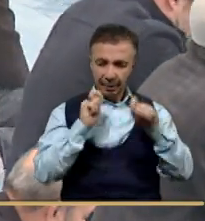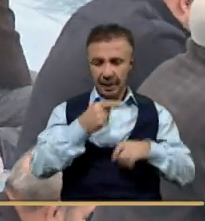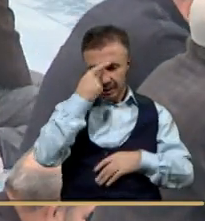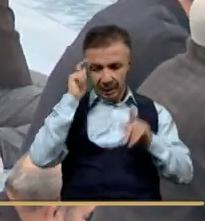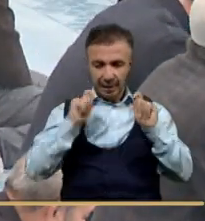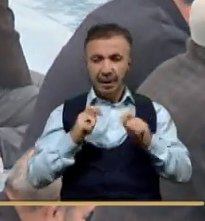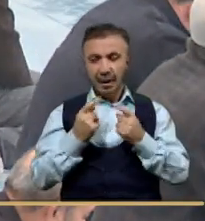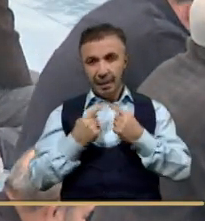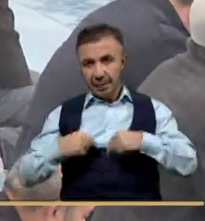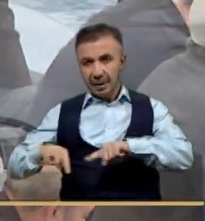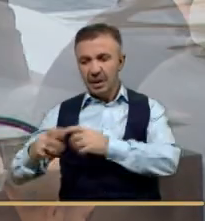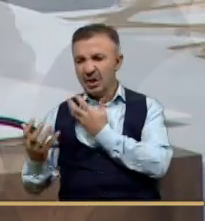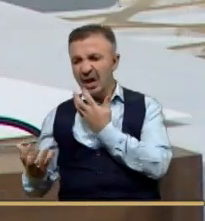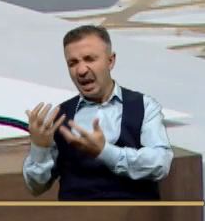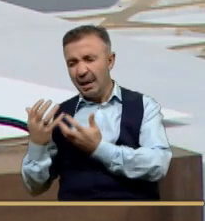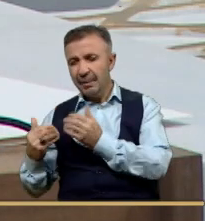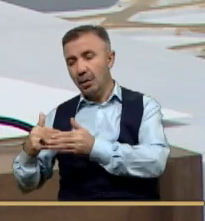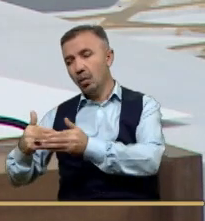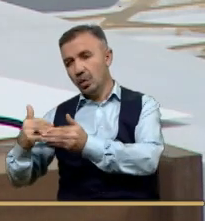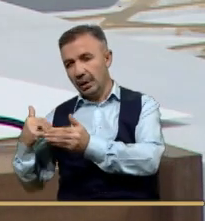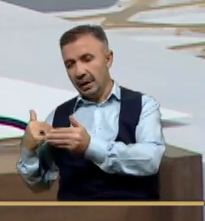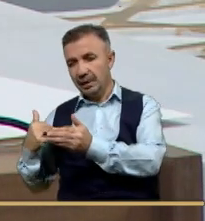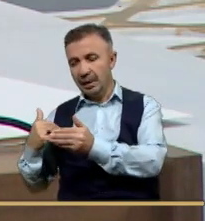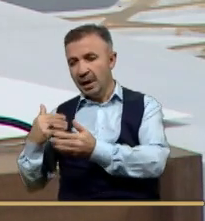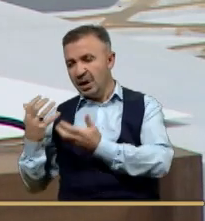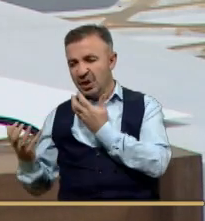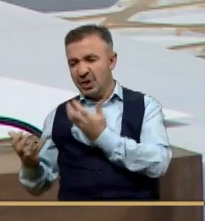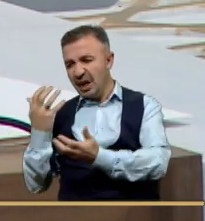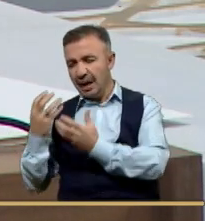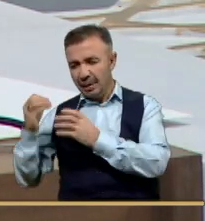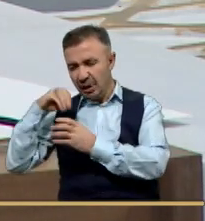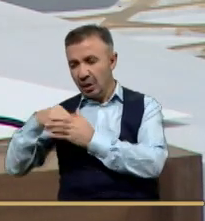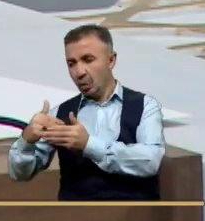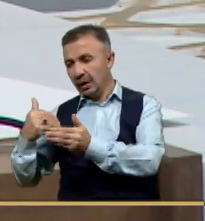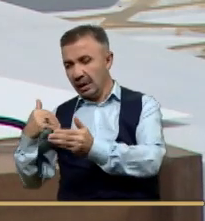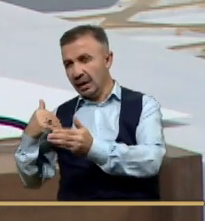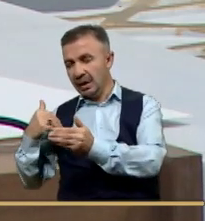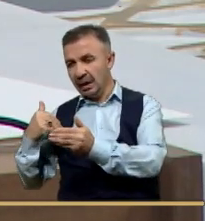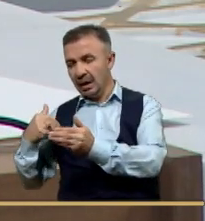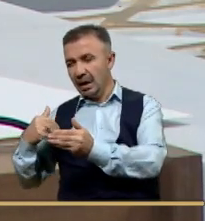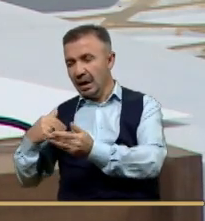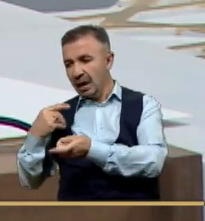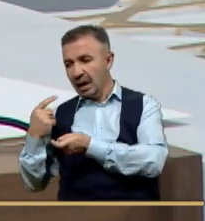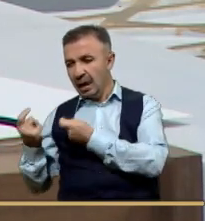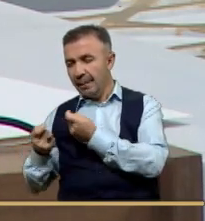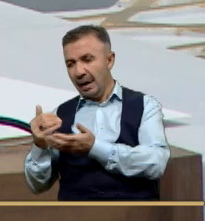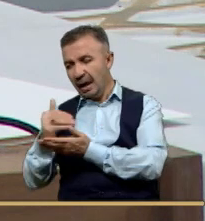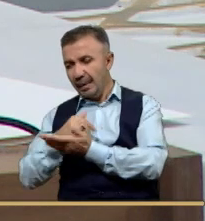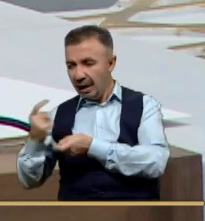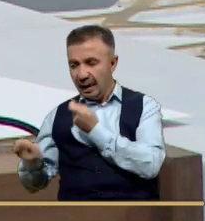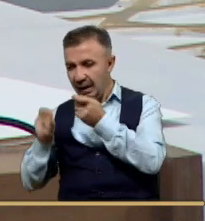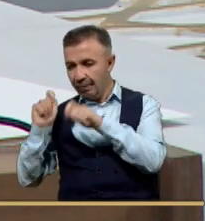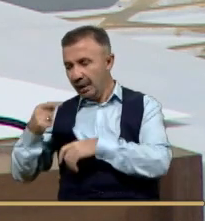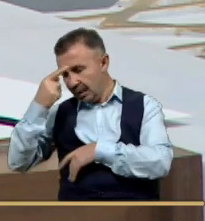cehennemden uzaklaştır ve cehennemden uzaklaşacak amelleri yapmaya bizleri nasip eyle. Ya